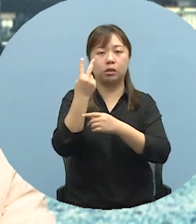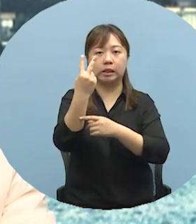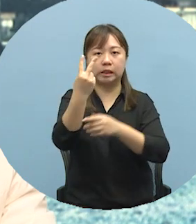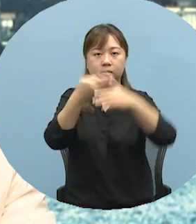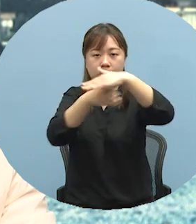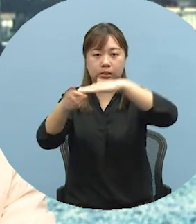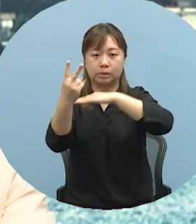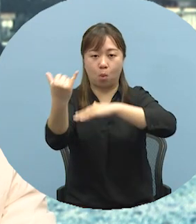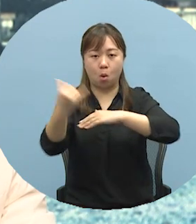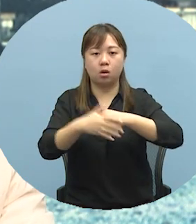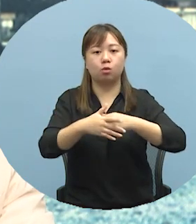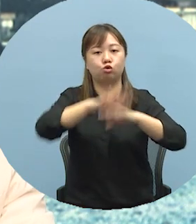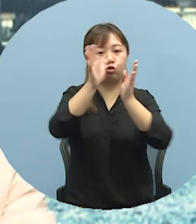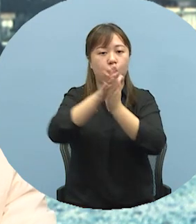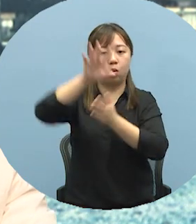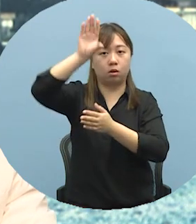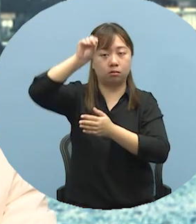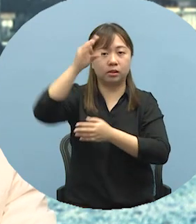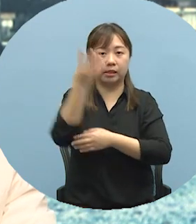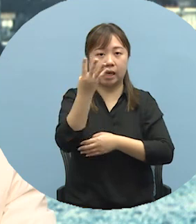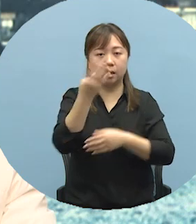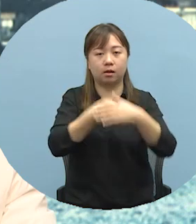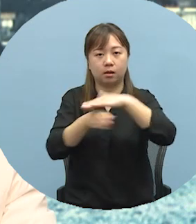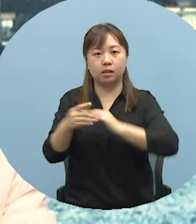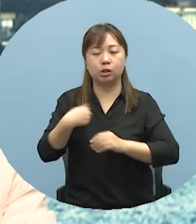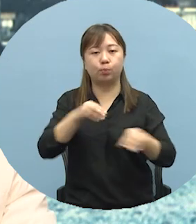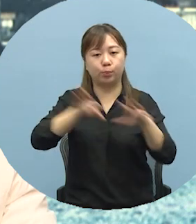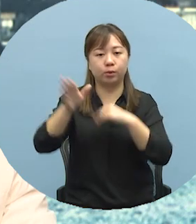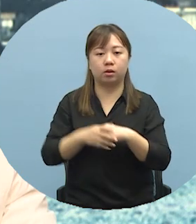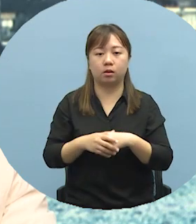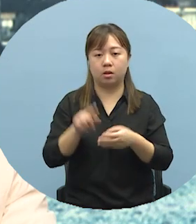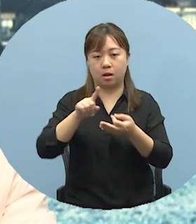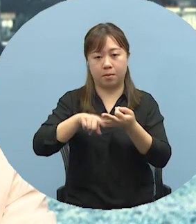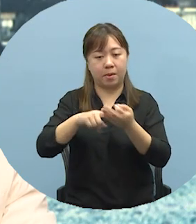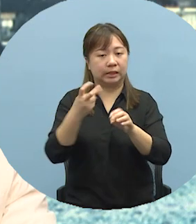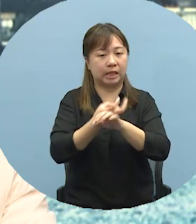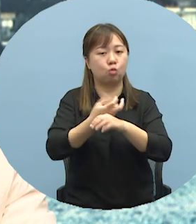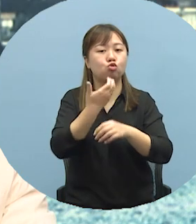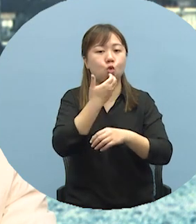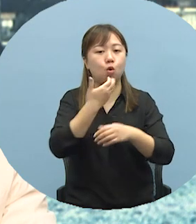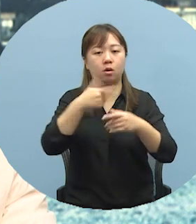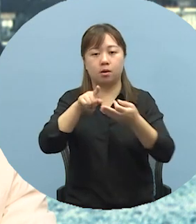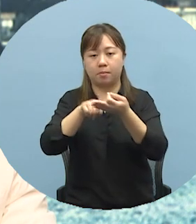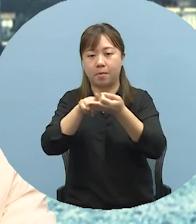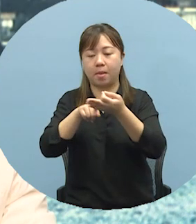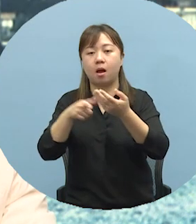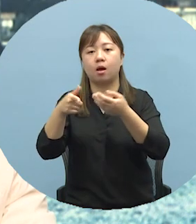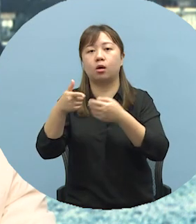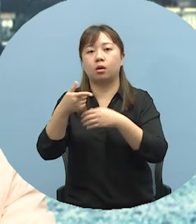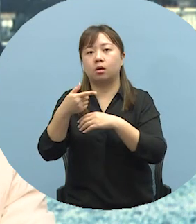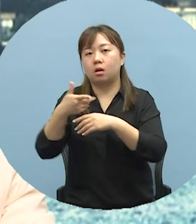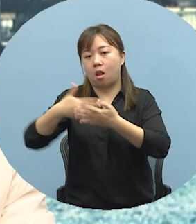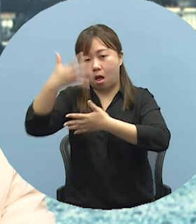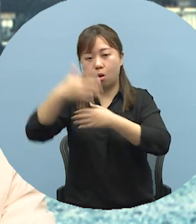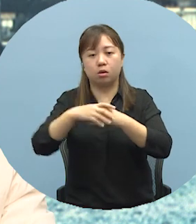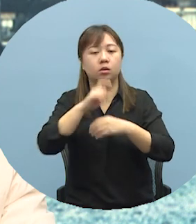單位咧就需要撤離啦嚇。咁另外咧就喺石蔭東村嘅蔭裕樓咧，低層咧